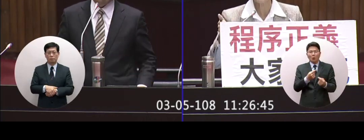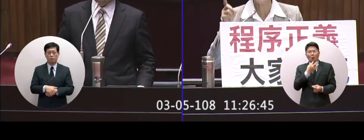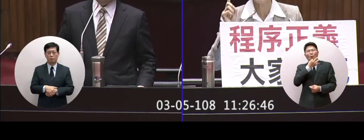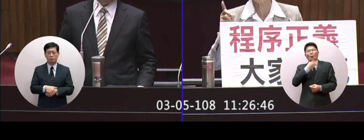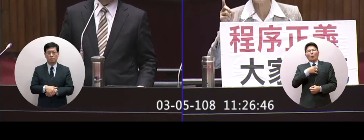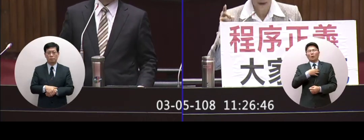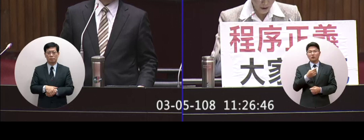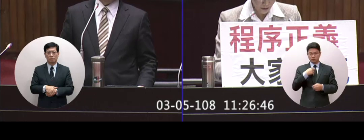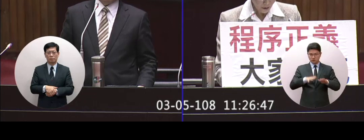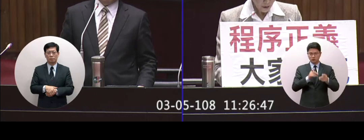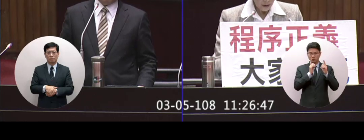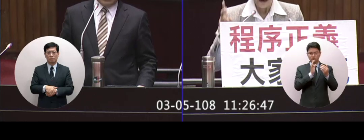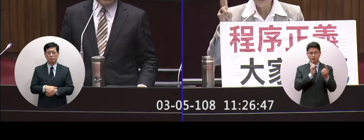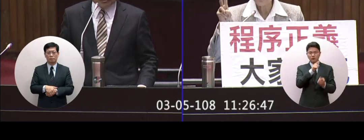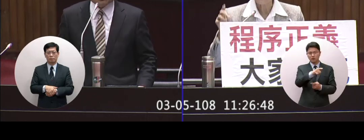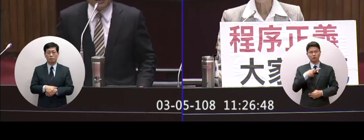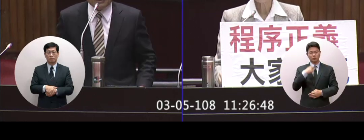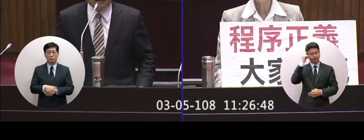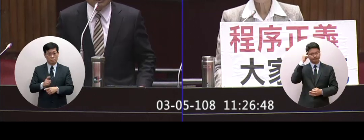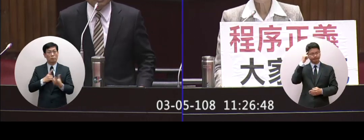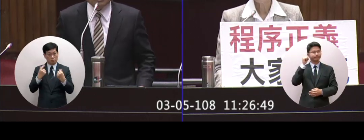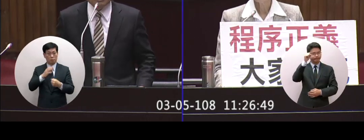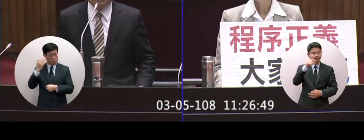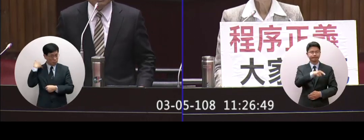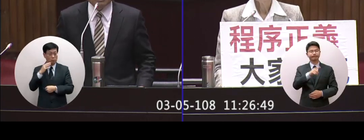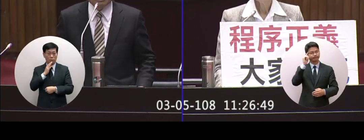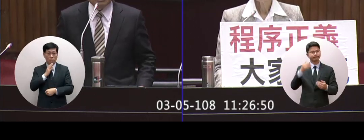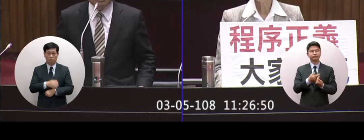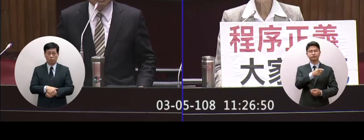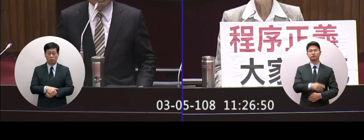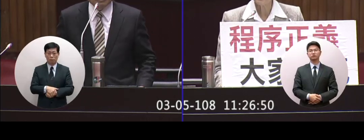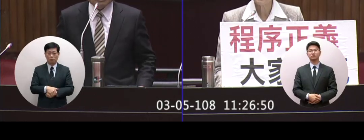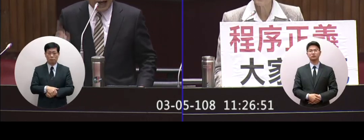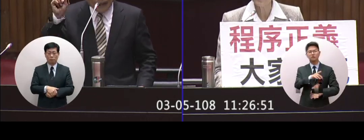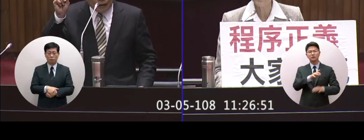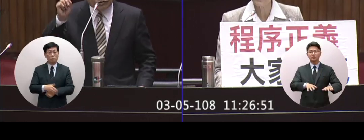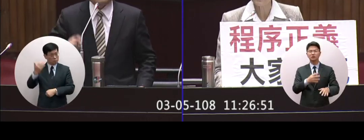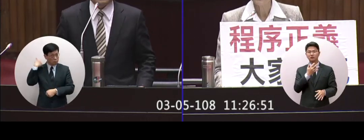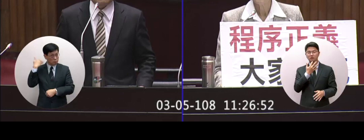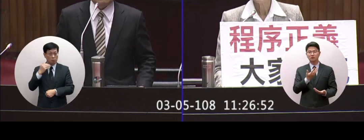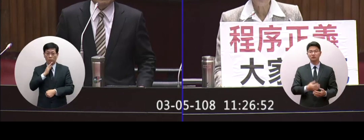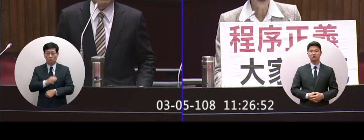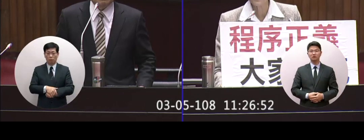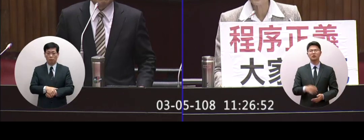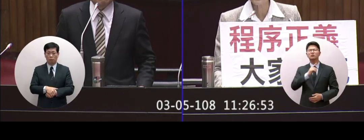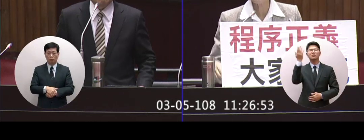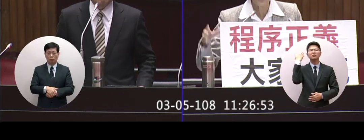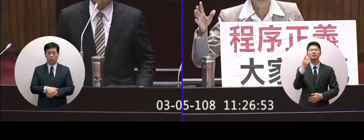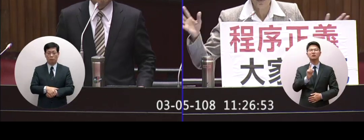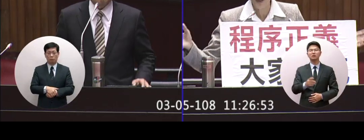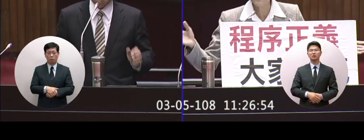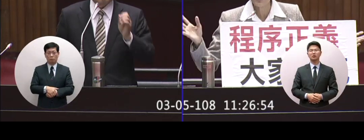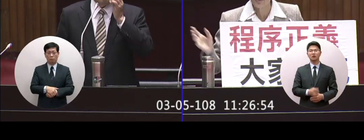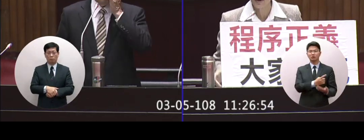你提出最严重的抗议。 当年是这样啊。 金马贤呐， 当年是这样啊。 什么当年是这样？